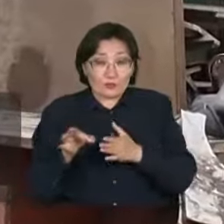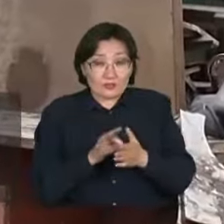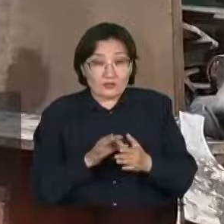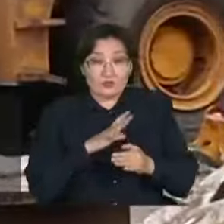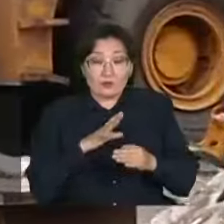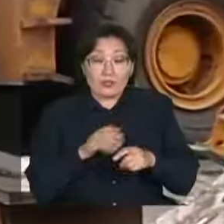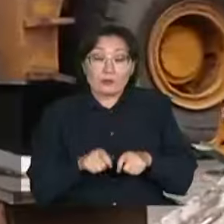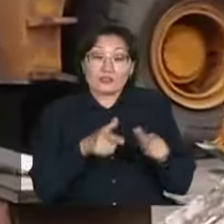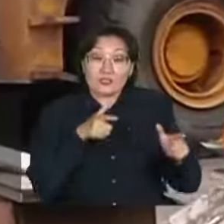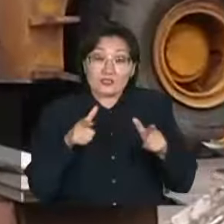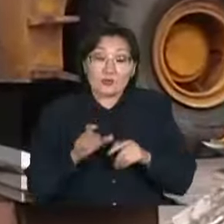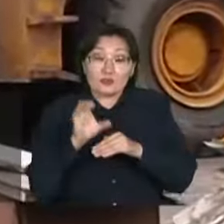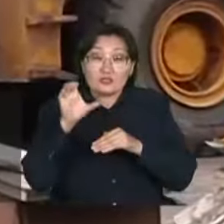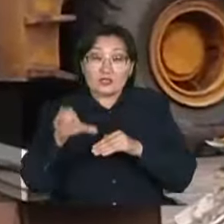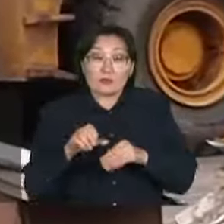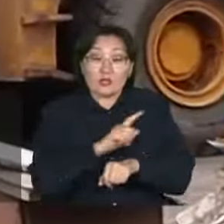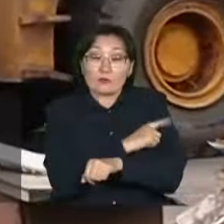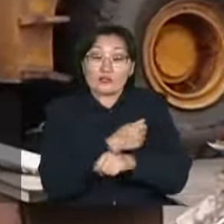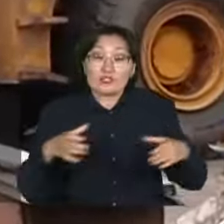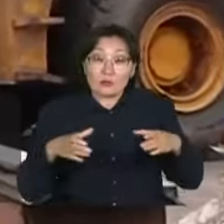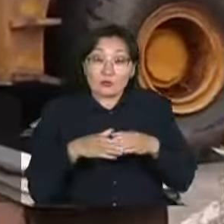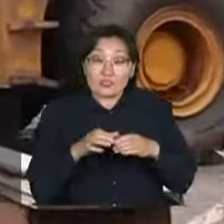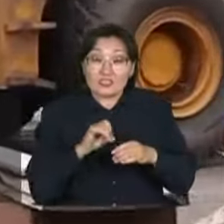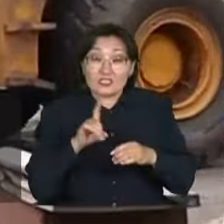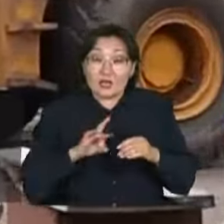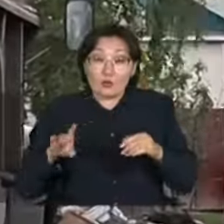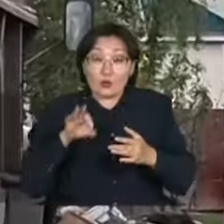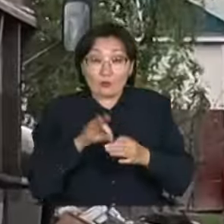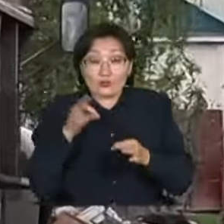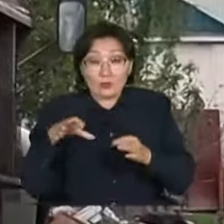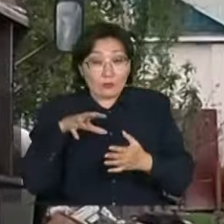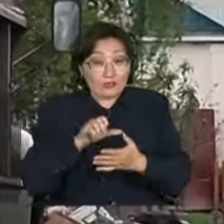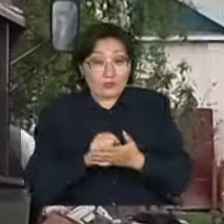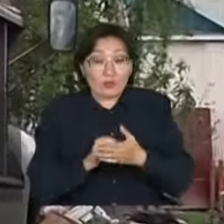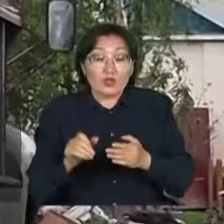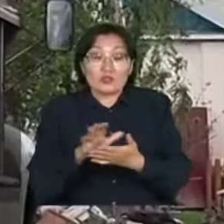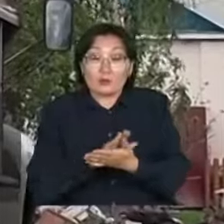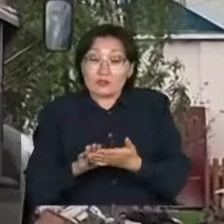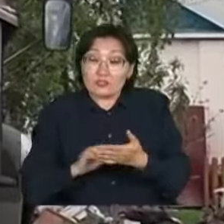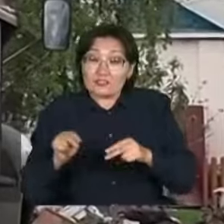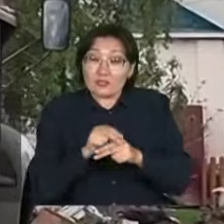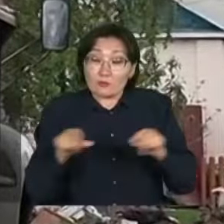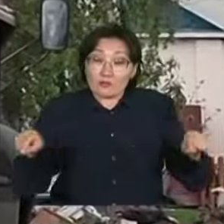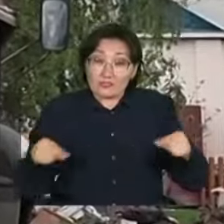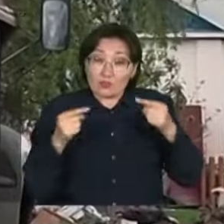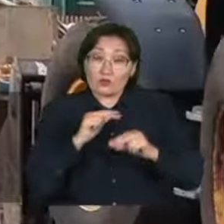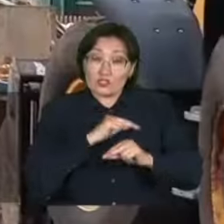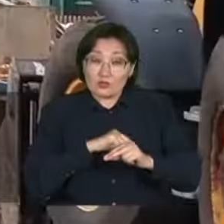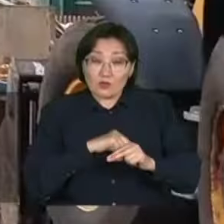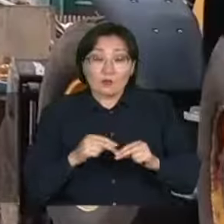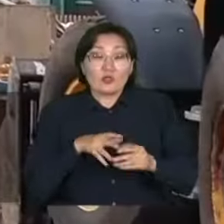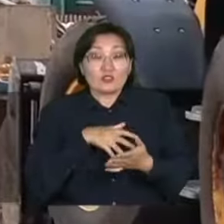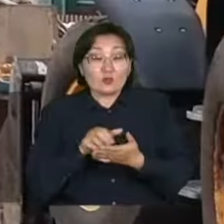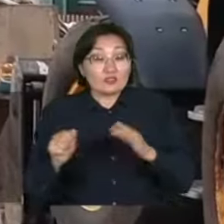были сформированы и отправлены мехбригады из районов области. Они занимаются уборкой, ремонтно-восстановительными работами и